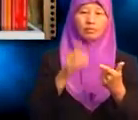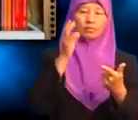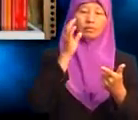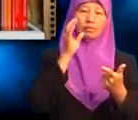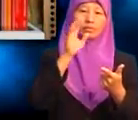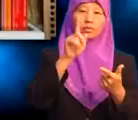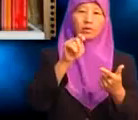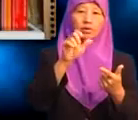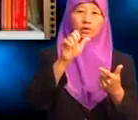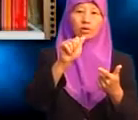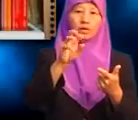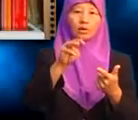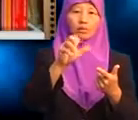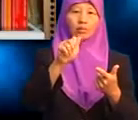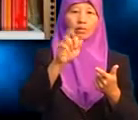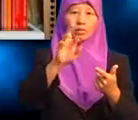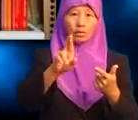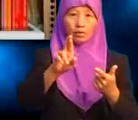tamar,